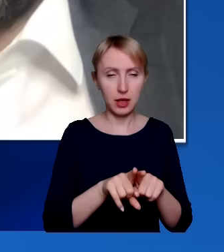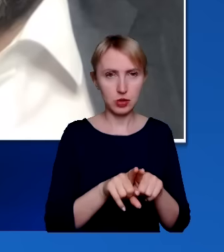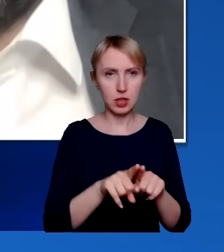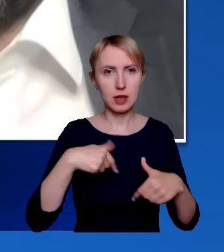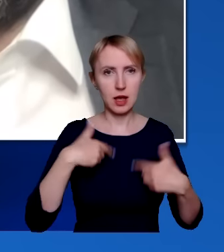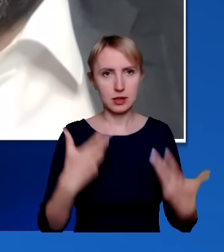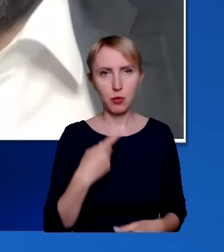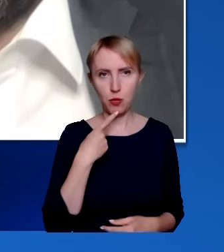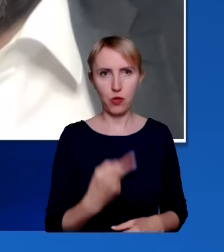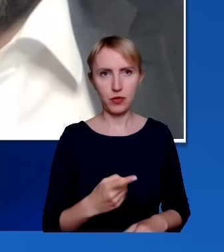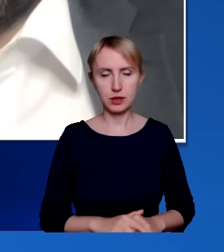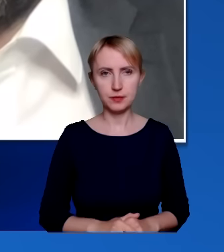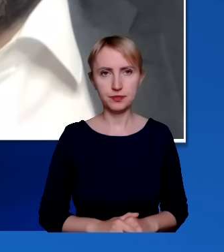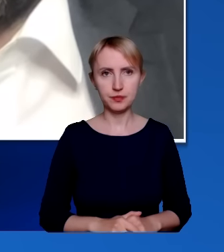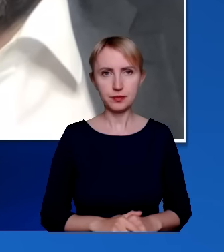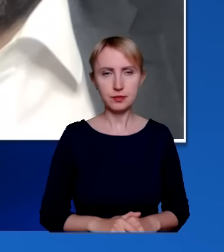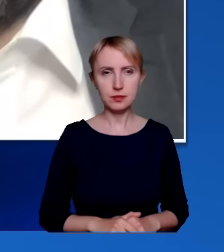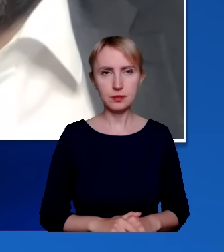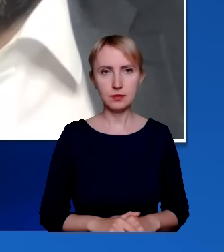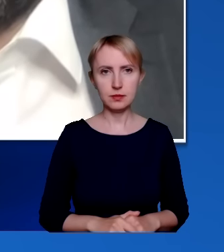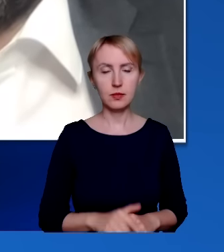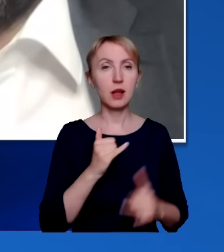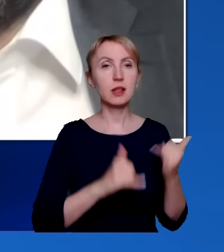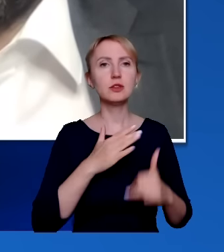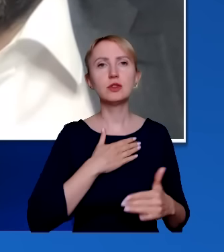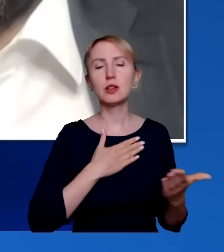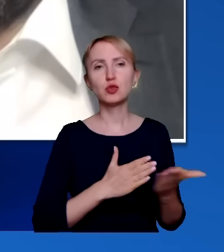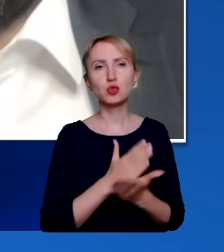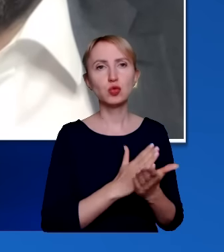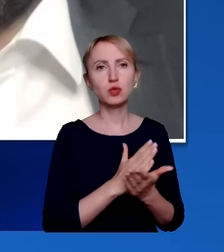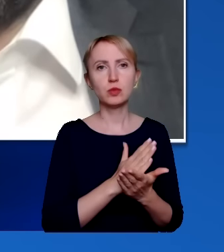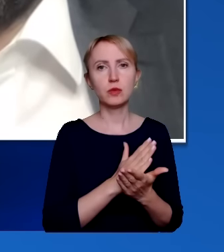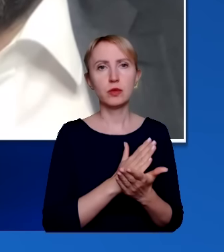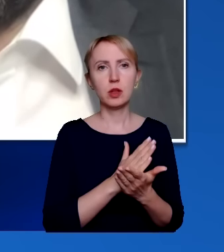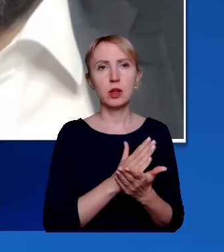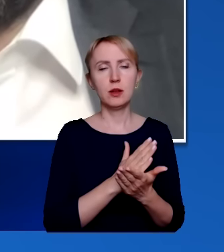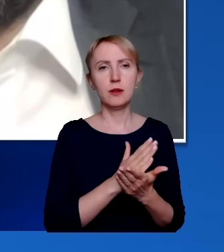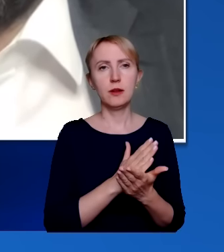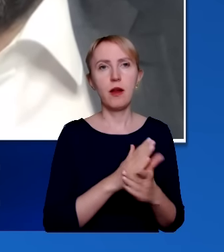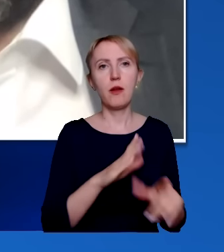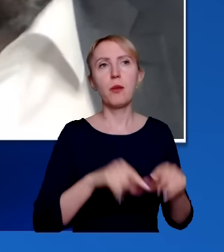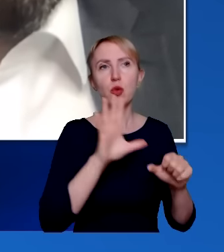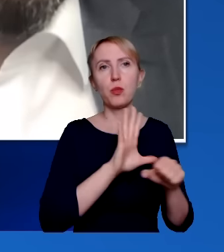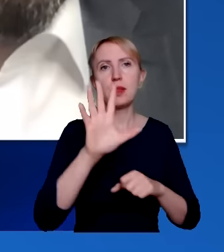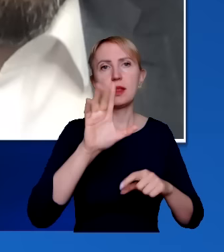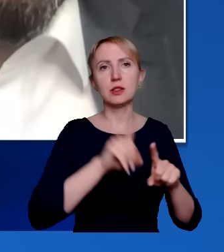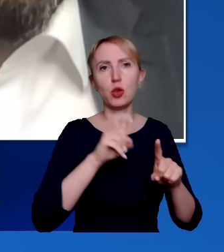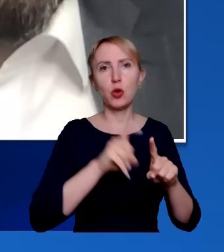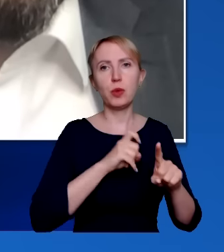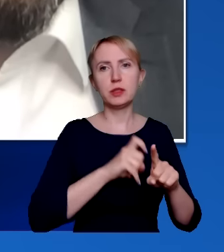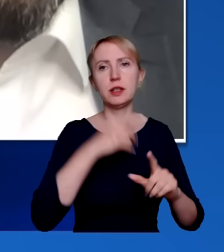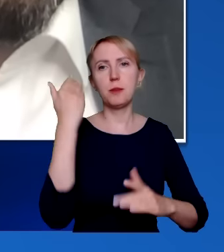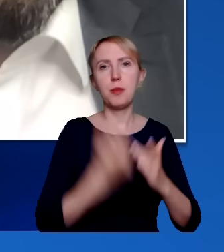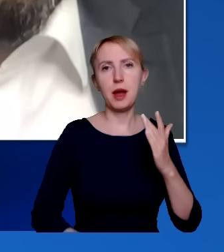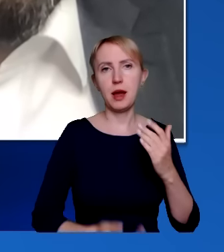państwo powiedzieć że gdyby naszym służbom nie wybito zębów po wyborach 15 października po utworzeniu rządu